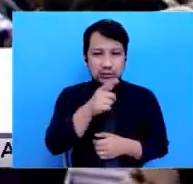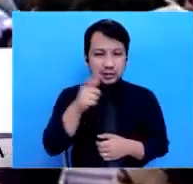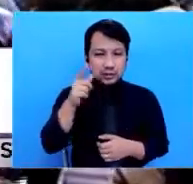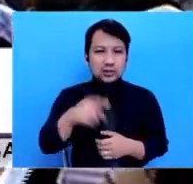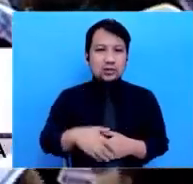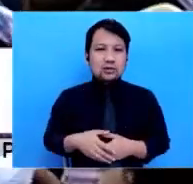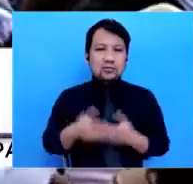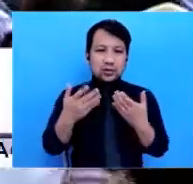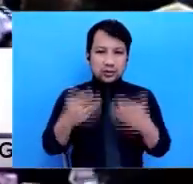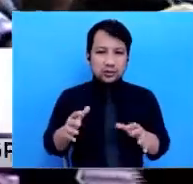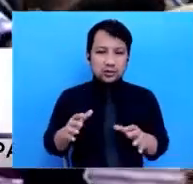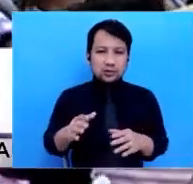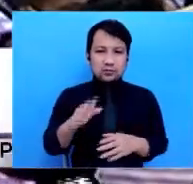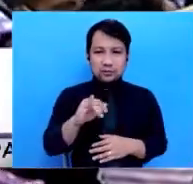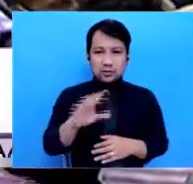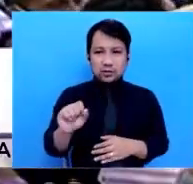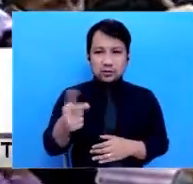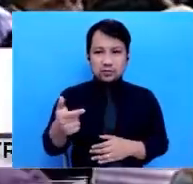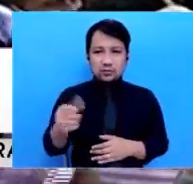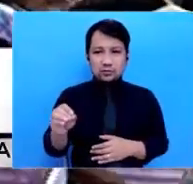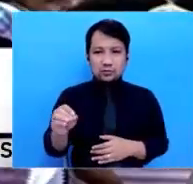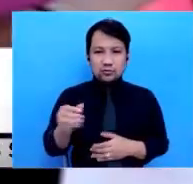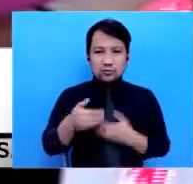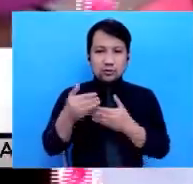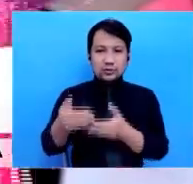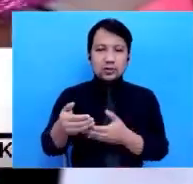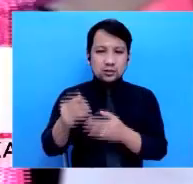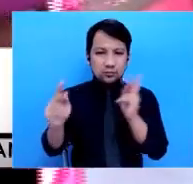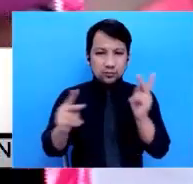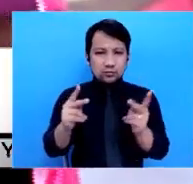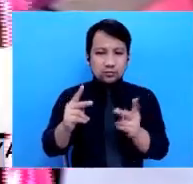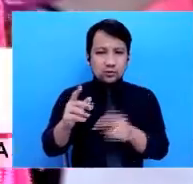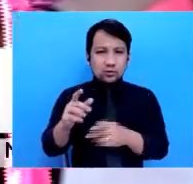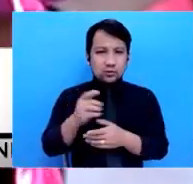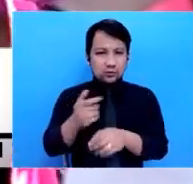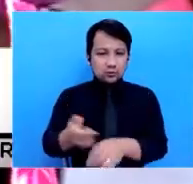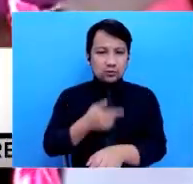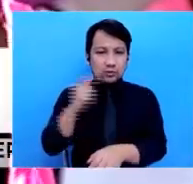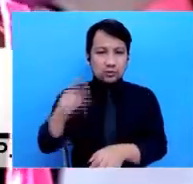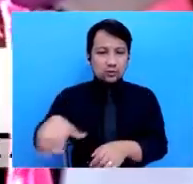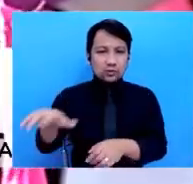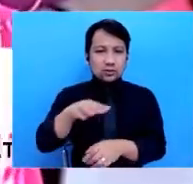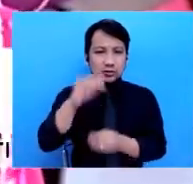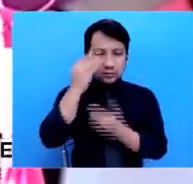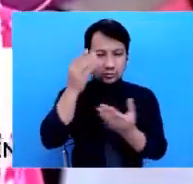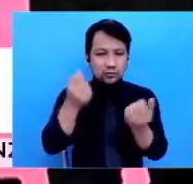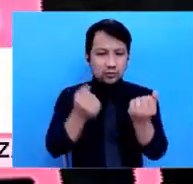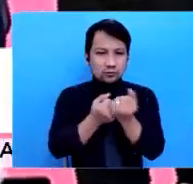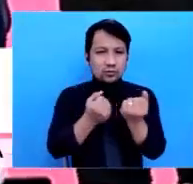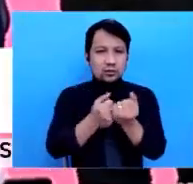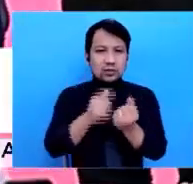Pagkatapos ng Maigo, nagdaos din sila ng People's Rally sa longest boardwalk sa Kauswagan, Lanao del Norte.